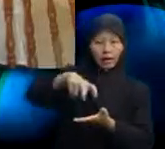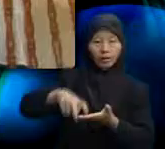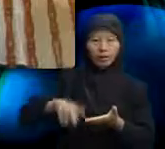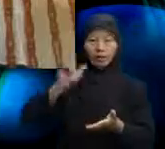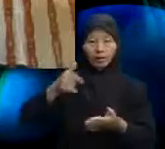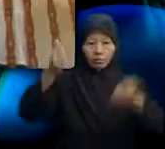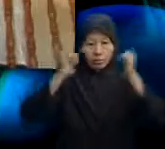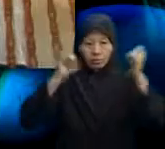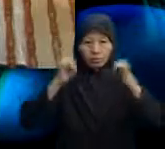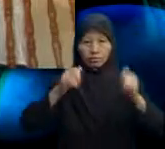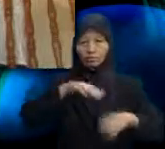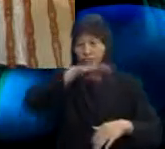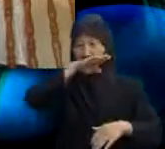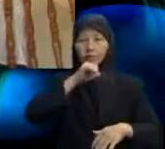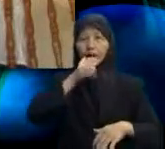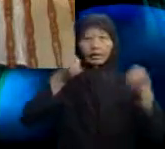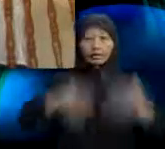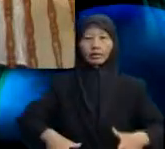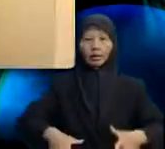begitu, bau pun tak hilang kawan-kawan.